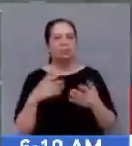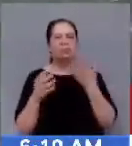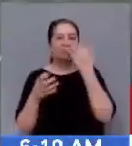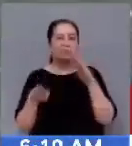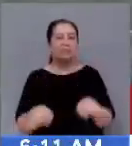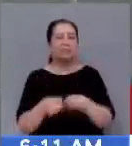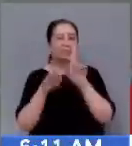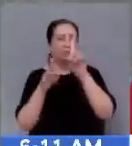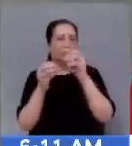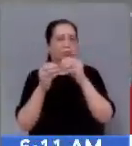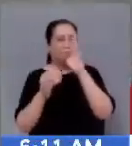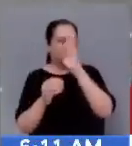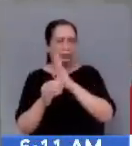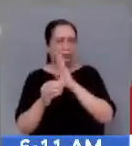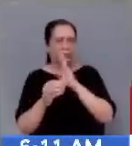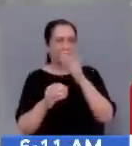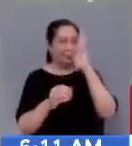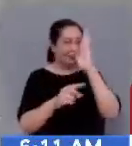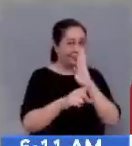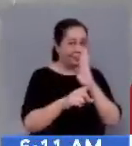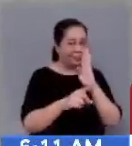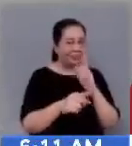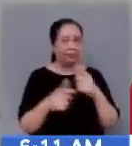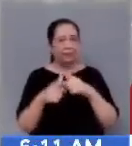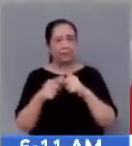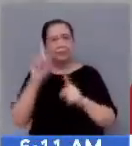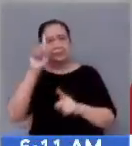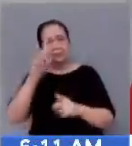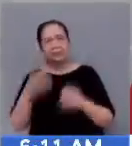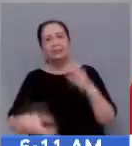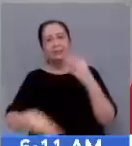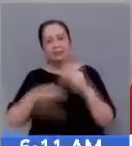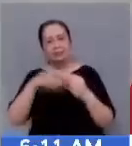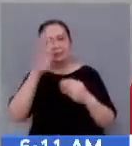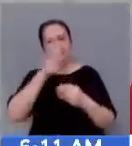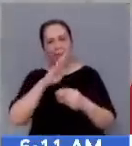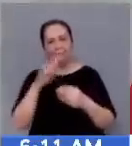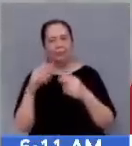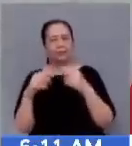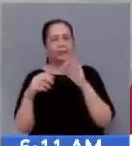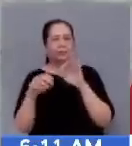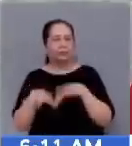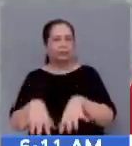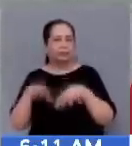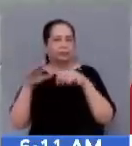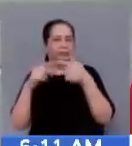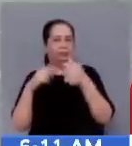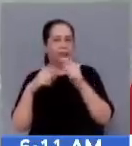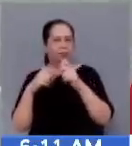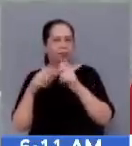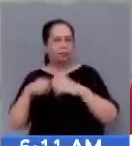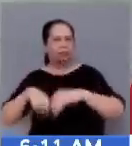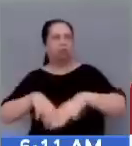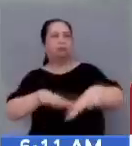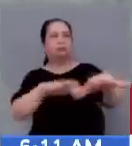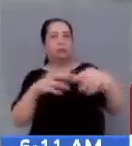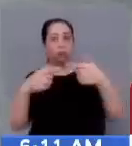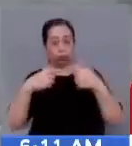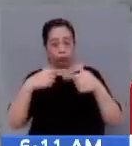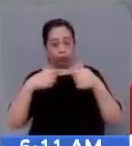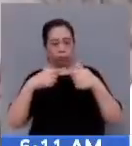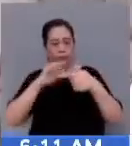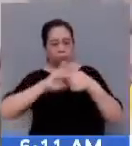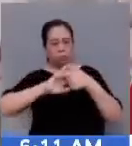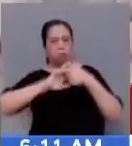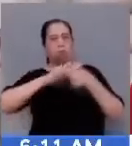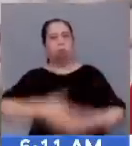sira dito naman sa Gawin Lawa. Isa pa pong sira. Yung floodgate namin, tinangay ng baha. Tinulak.